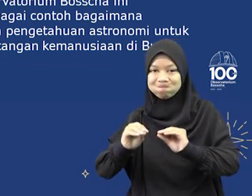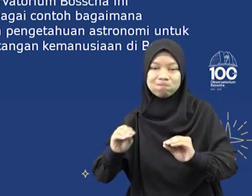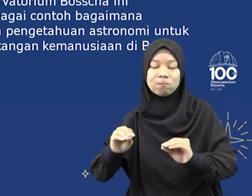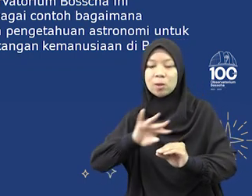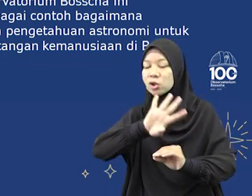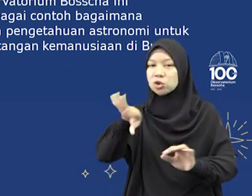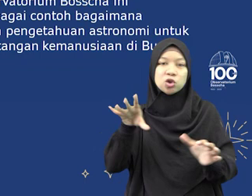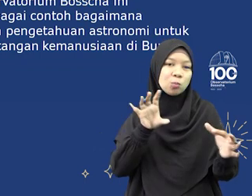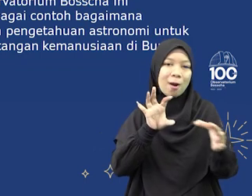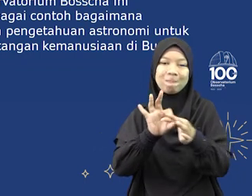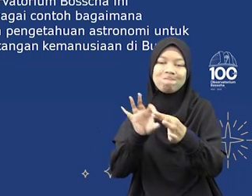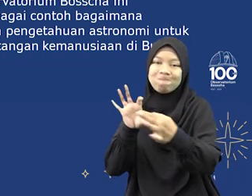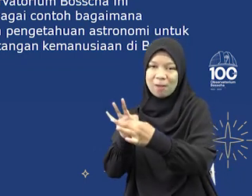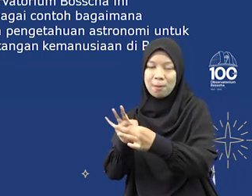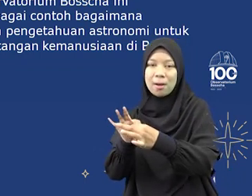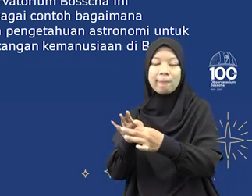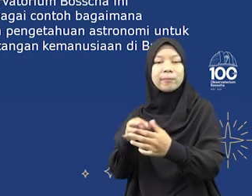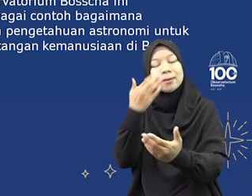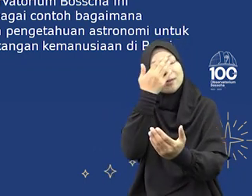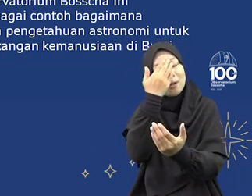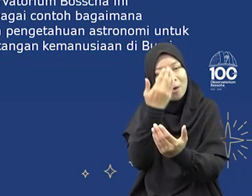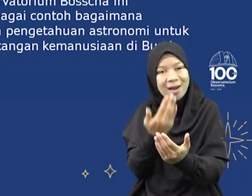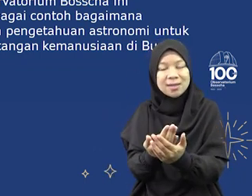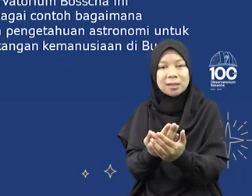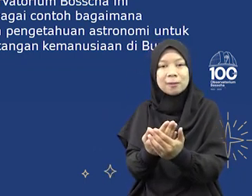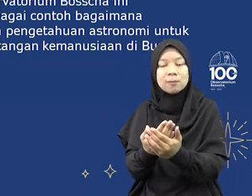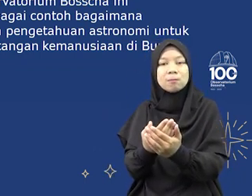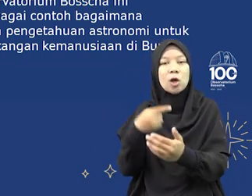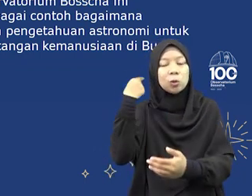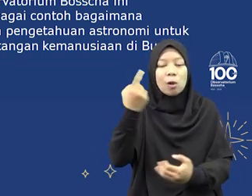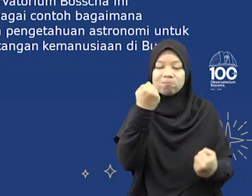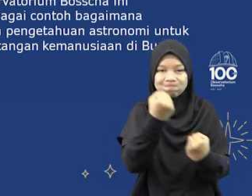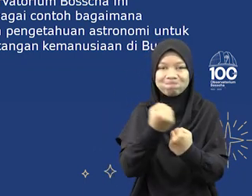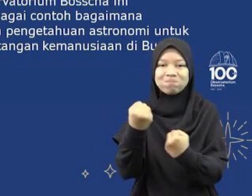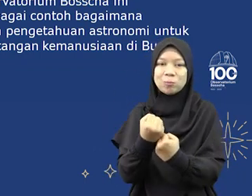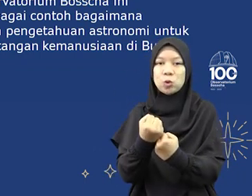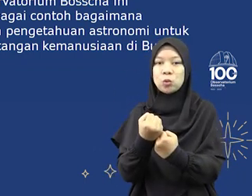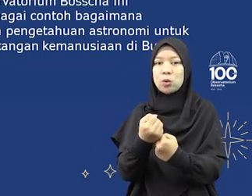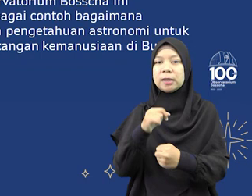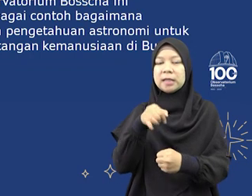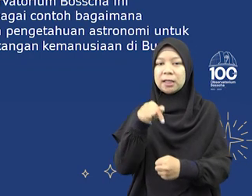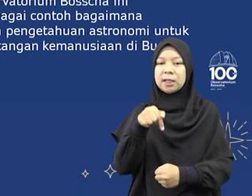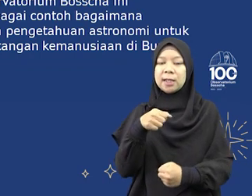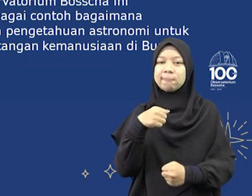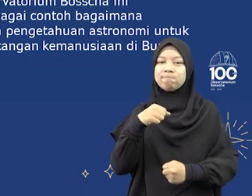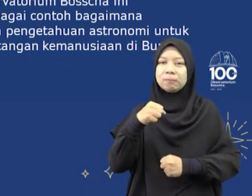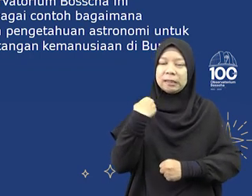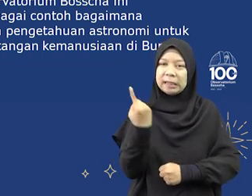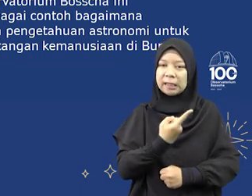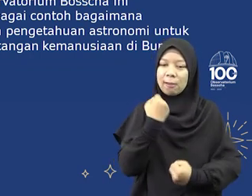atas kesetiaannya jadi ini bukan sekedar dedikasi atau bekerja